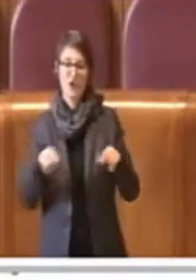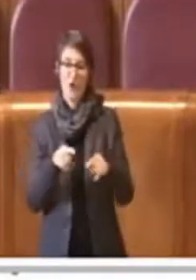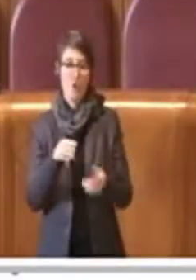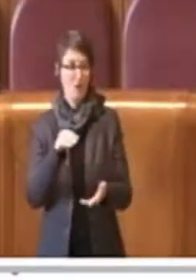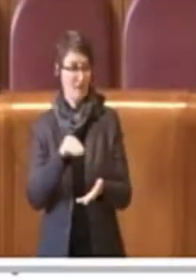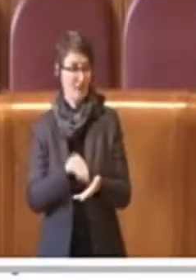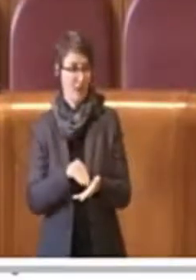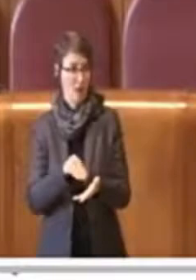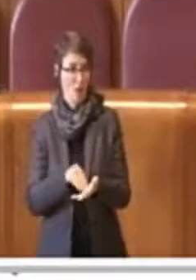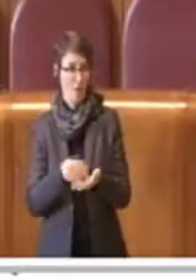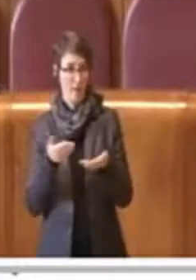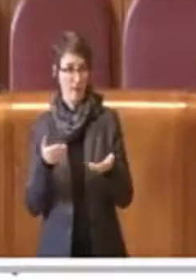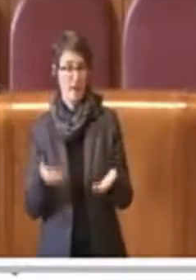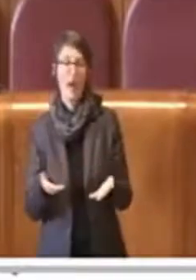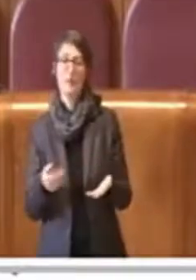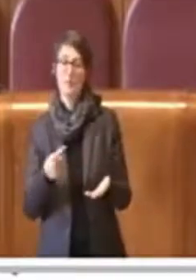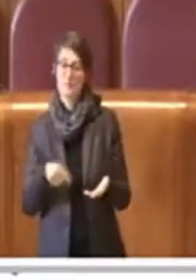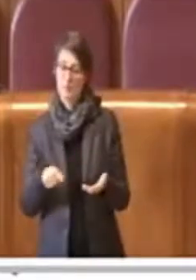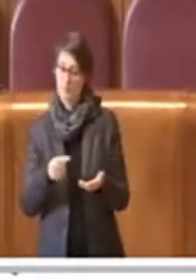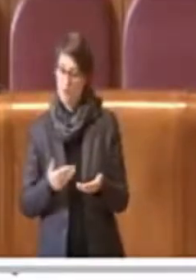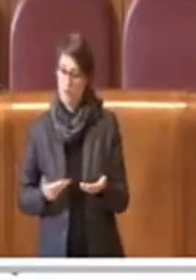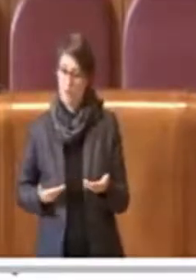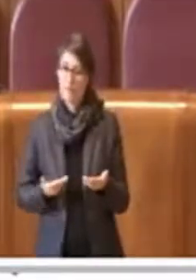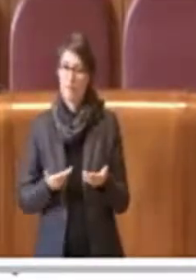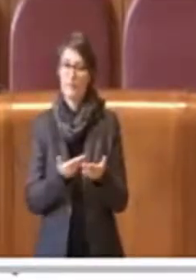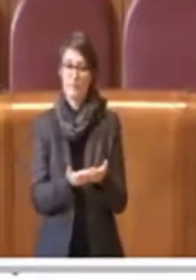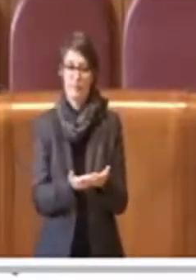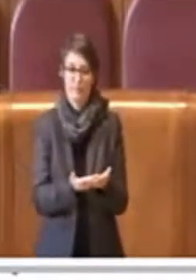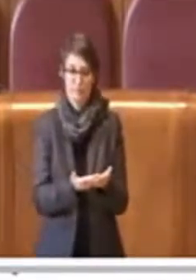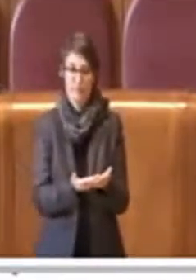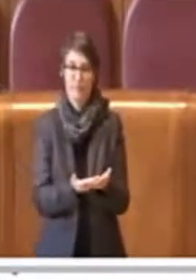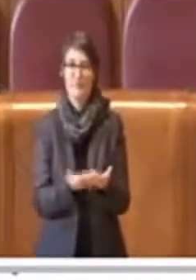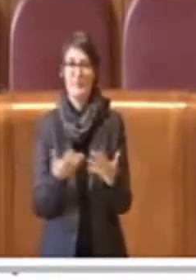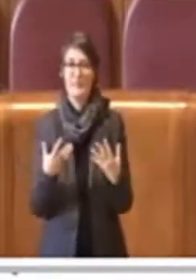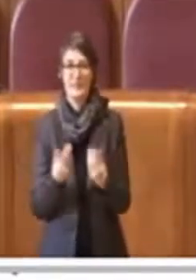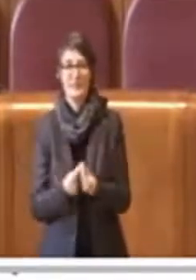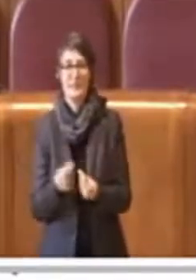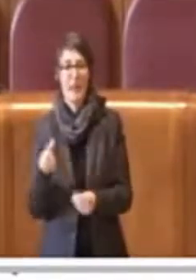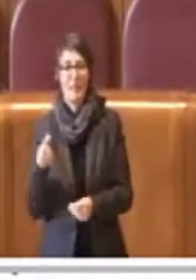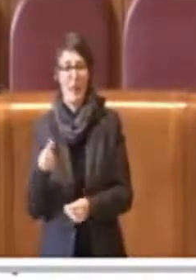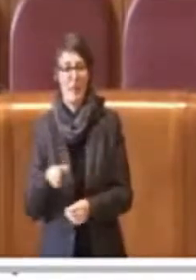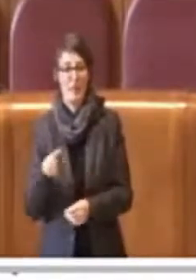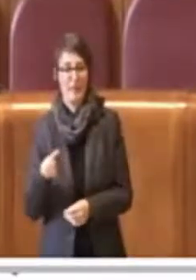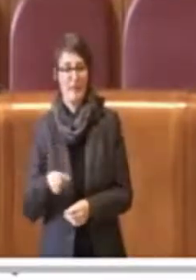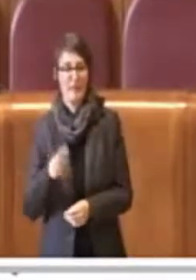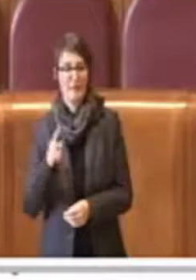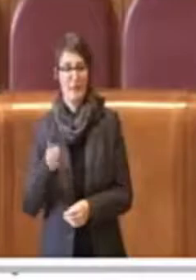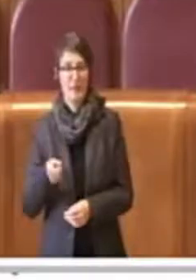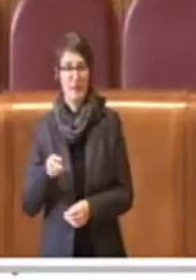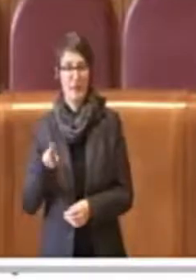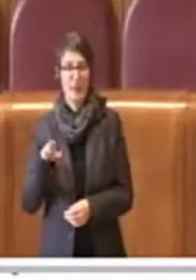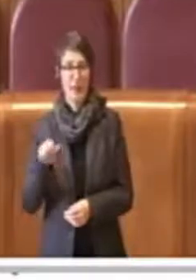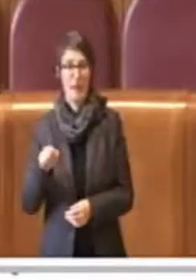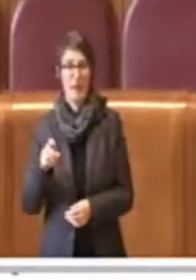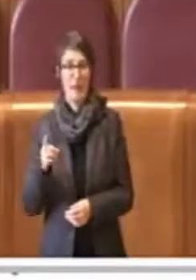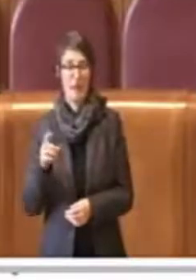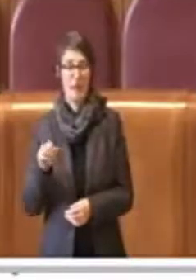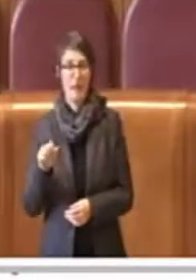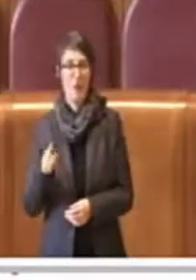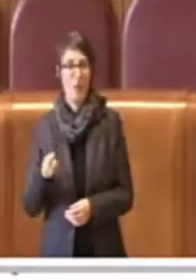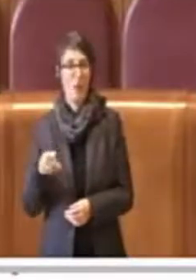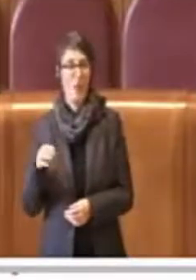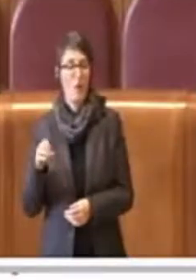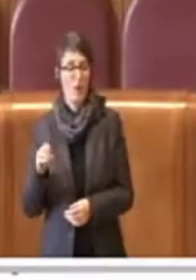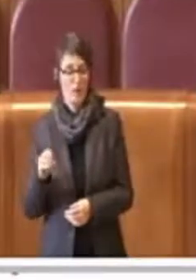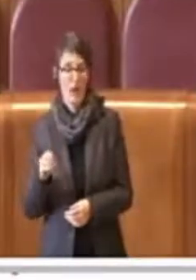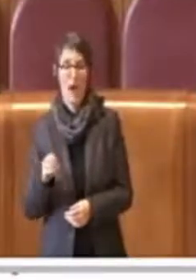quindi abbiamo depositato con la Presidente Guadagno e quindi anche con gli